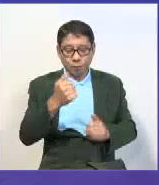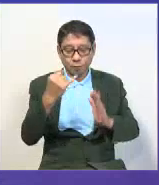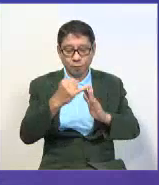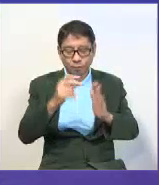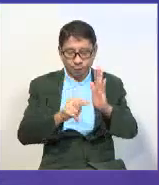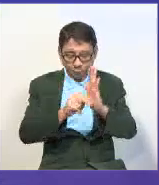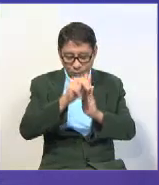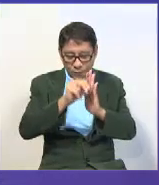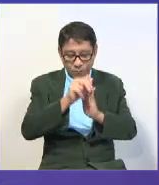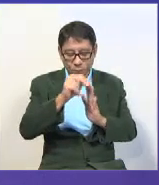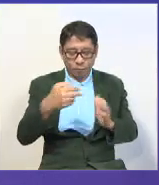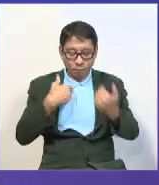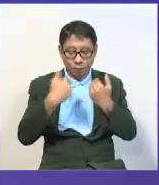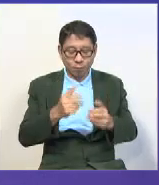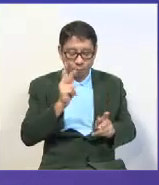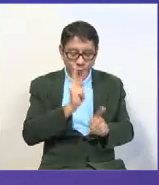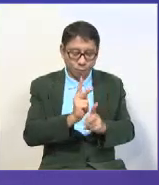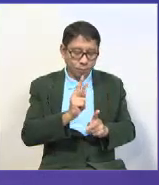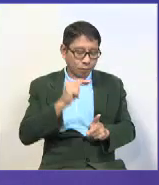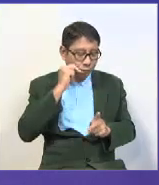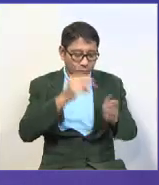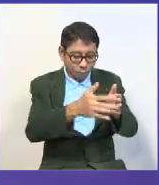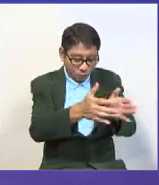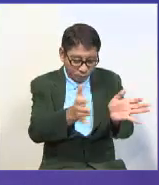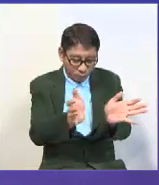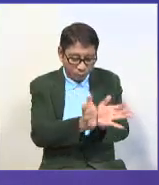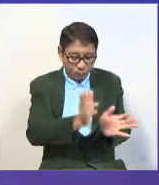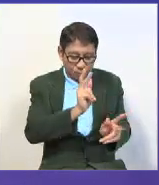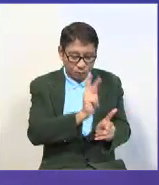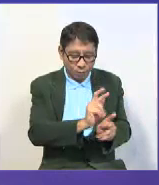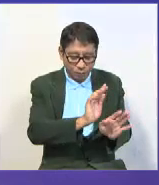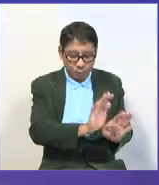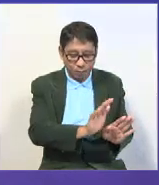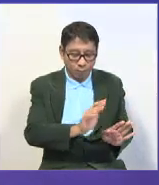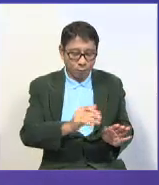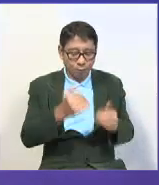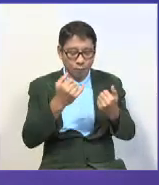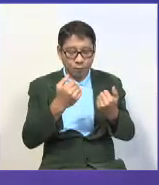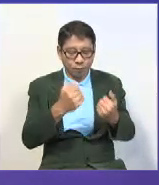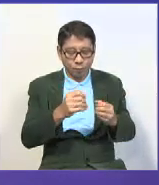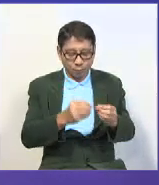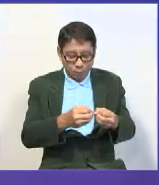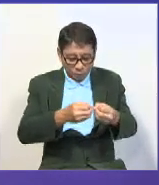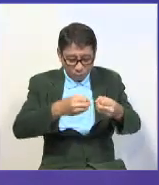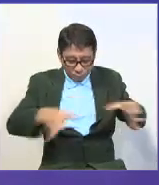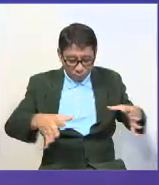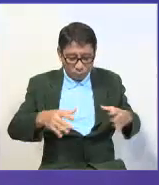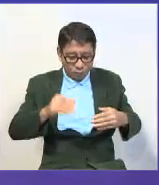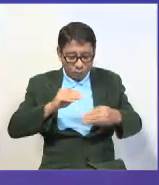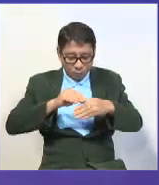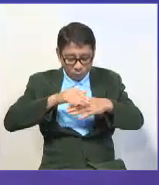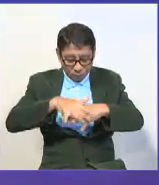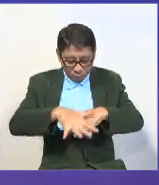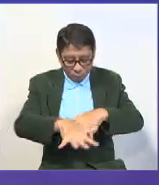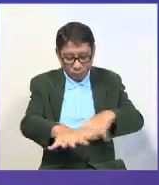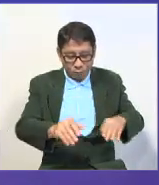เป็นที่จังหวัดน่านนะคะหลังสปิเวสระเก็บน้ำบ้านนาเหลืองม่วงขวาอำเภอภูเพียงเกิดแตกทำให้น้ำไหลเข้